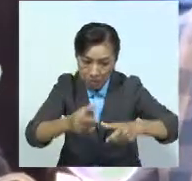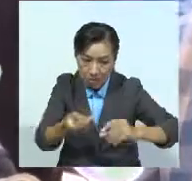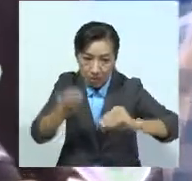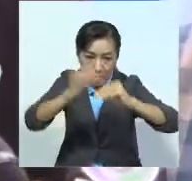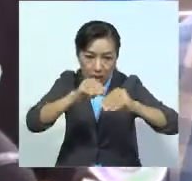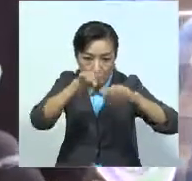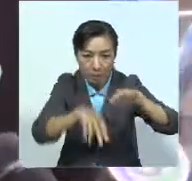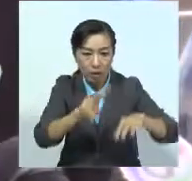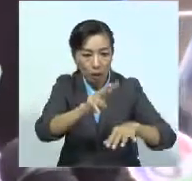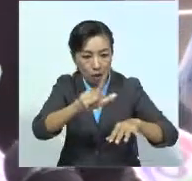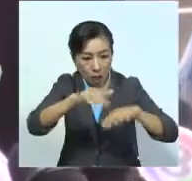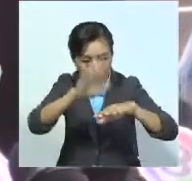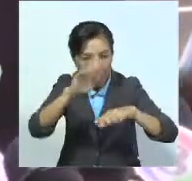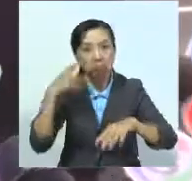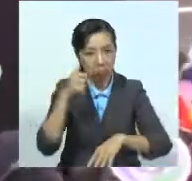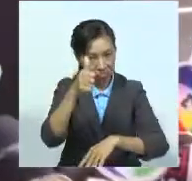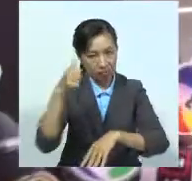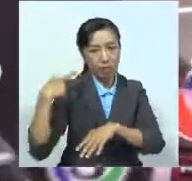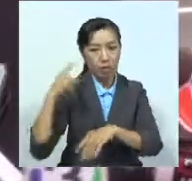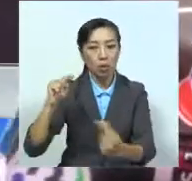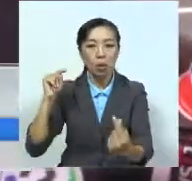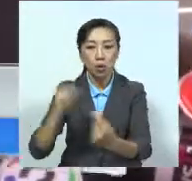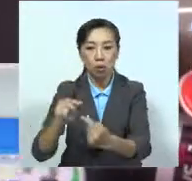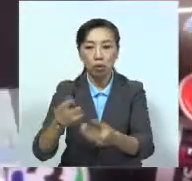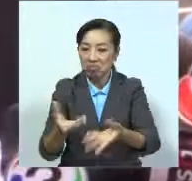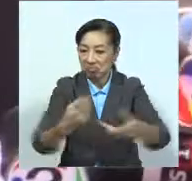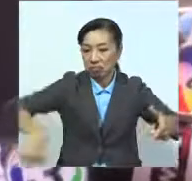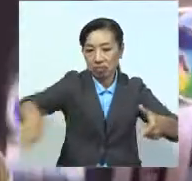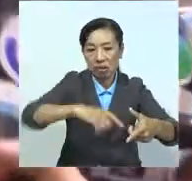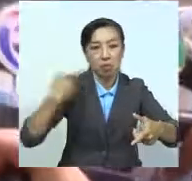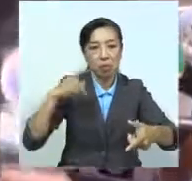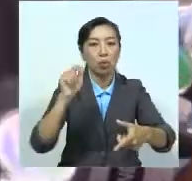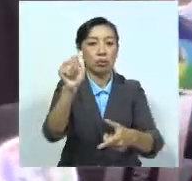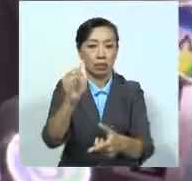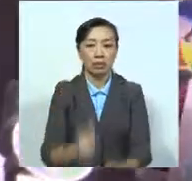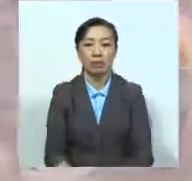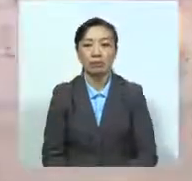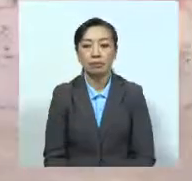น2กว่าเนี่ยนะมันก็จะได้ประโยชน์ทั้งในทั้งพื้นที่เลย